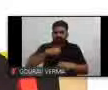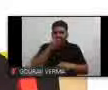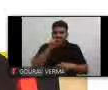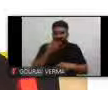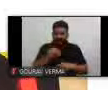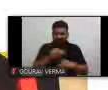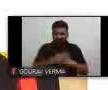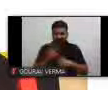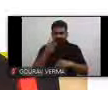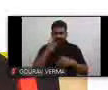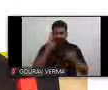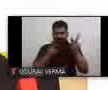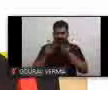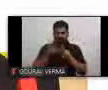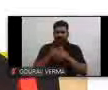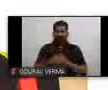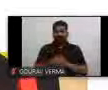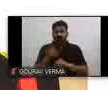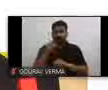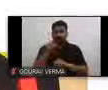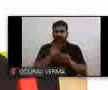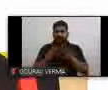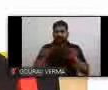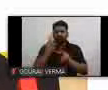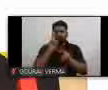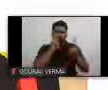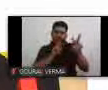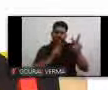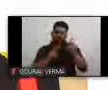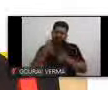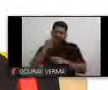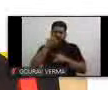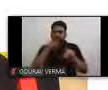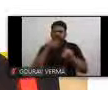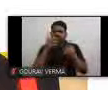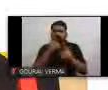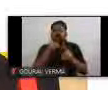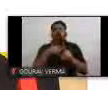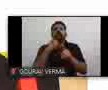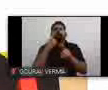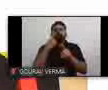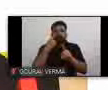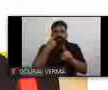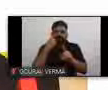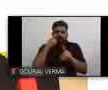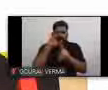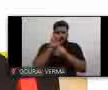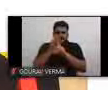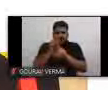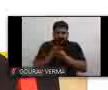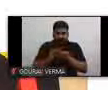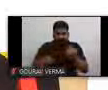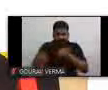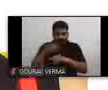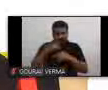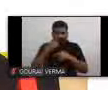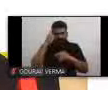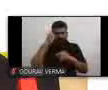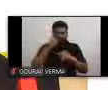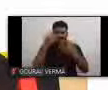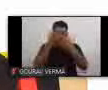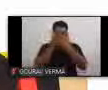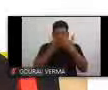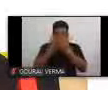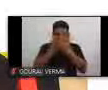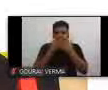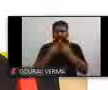let's look at which object the child reaches out. That will help us in identifying. इसमें आपको contrast, कलर